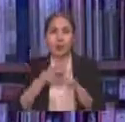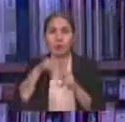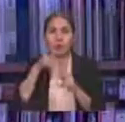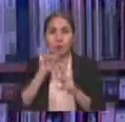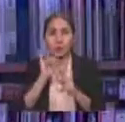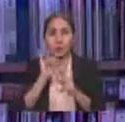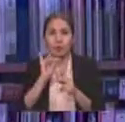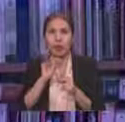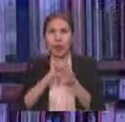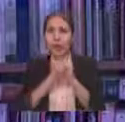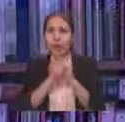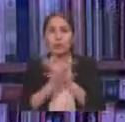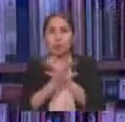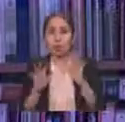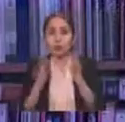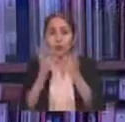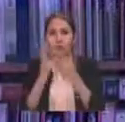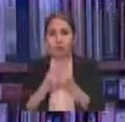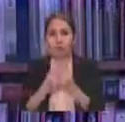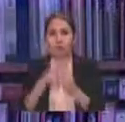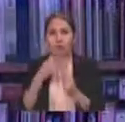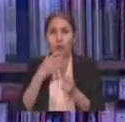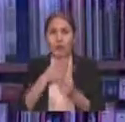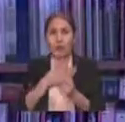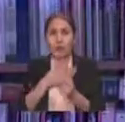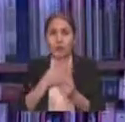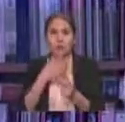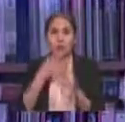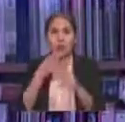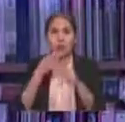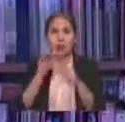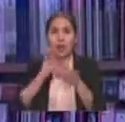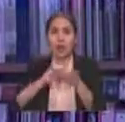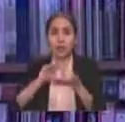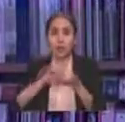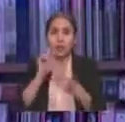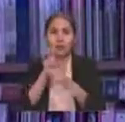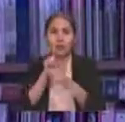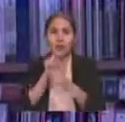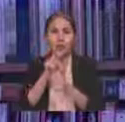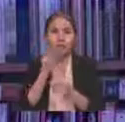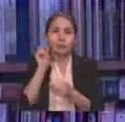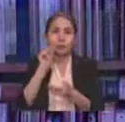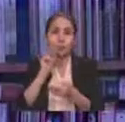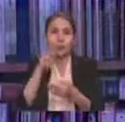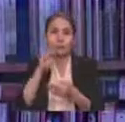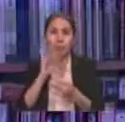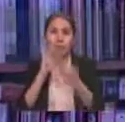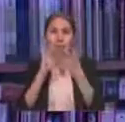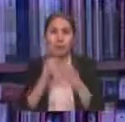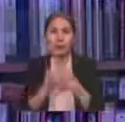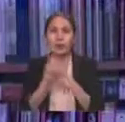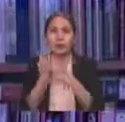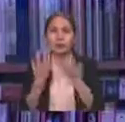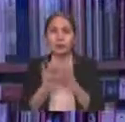soni o'zgarmas son. Biz amaliy topshiriq bajarib, demak pi sonini qayerdan